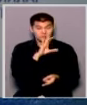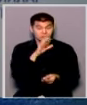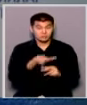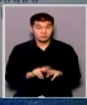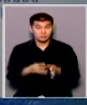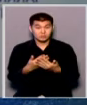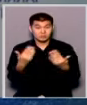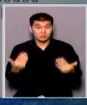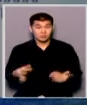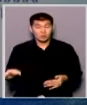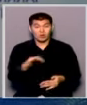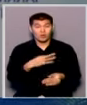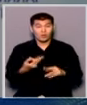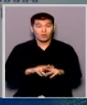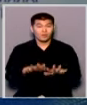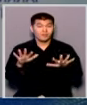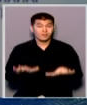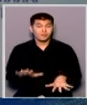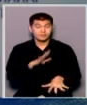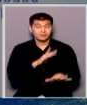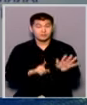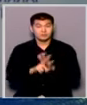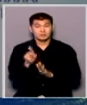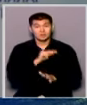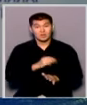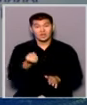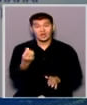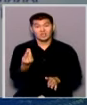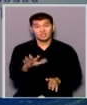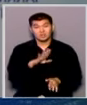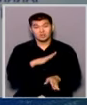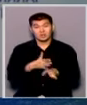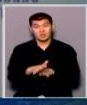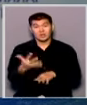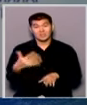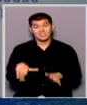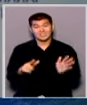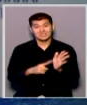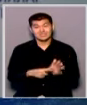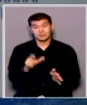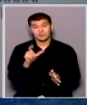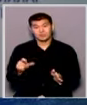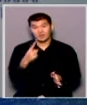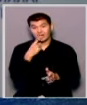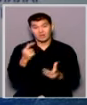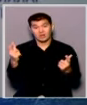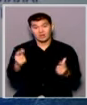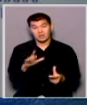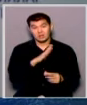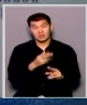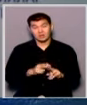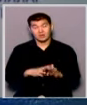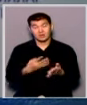В целом всего по области в тех объектах, где установлено приложение Ашык, было выявлено 57 посетителей с красным статусом